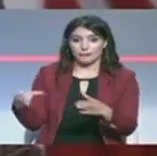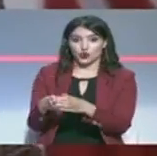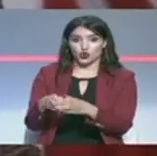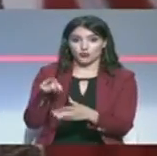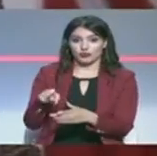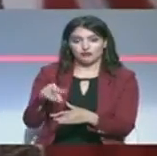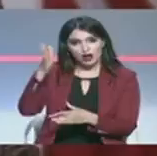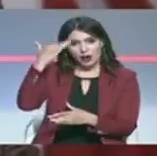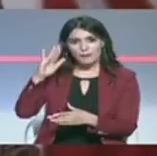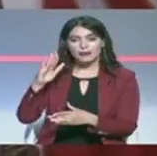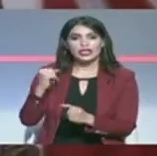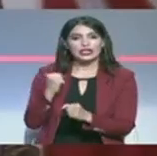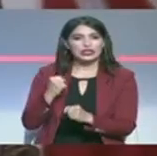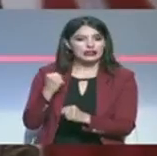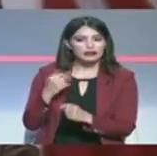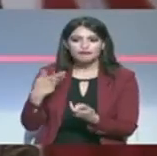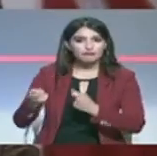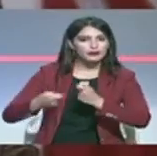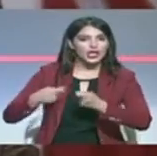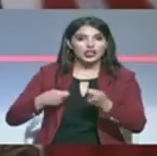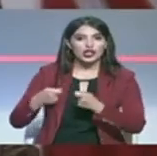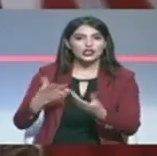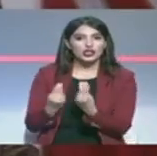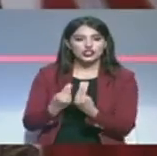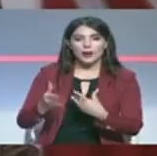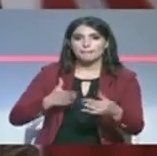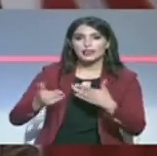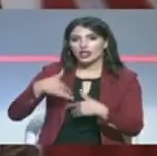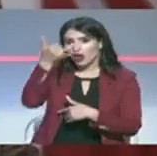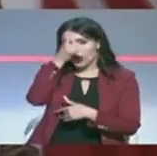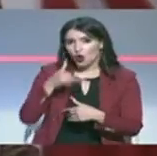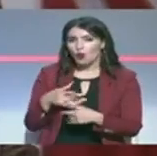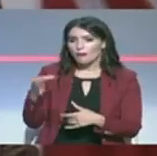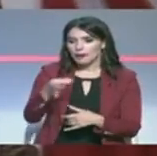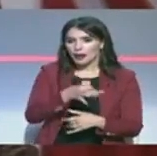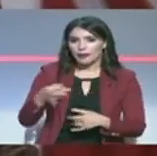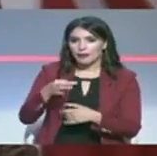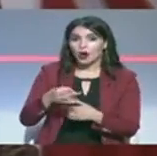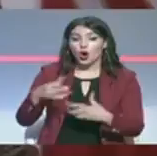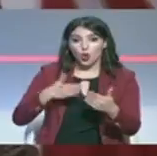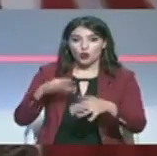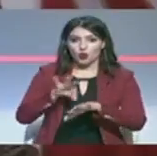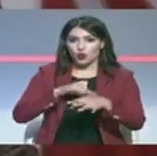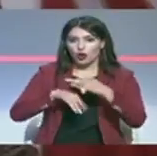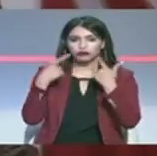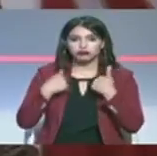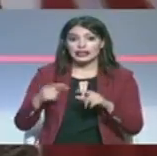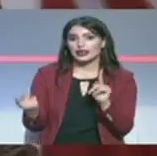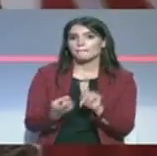فيما يعرف تنشط في مجال التجار بالآثار والمعادن الثمينة والمجوهرات النفيسة